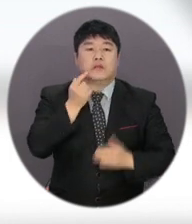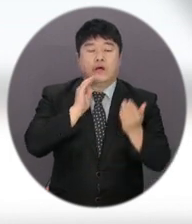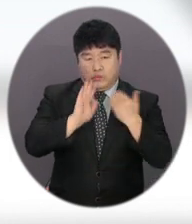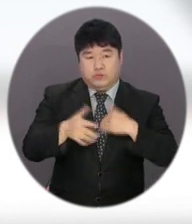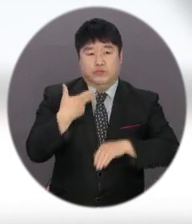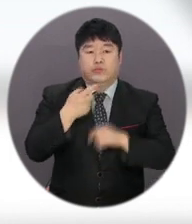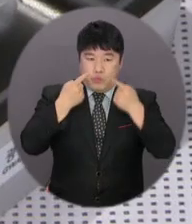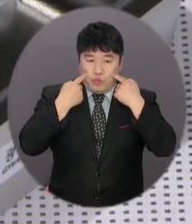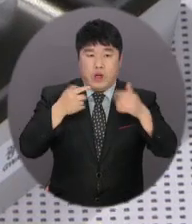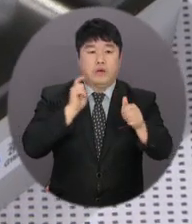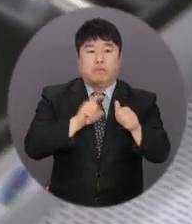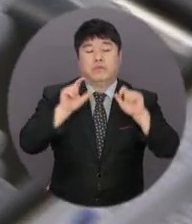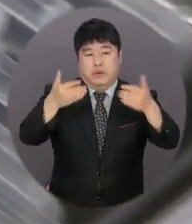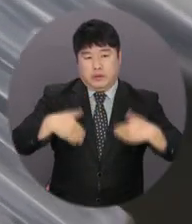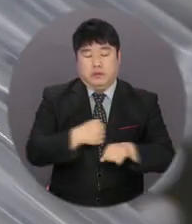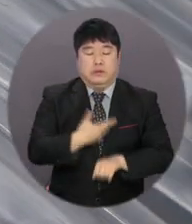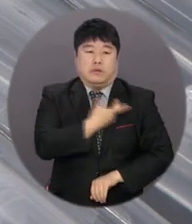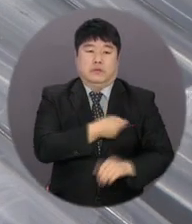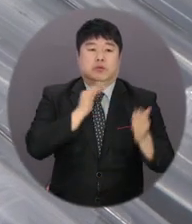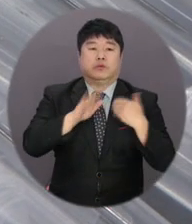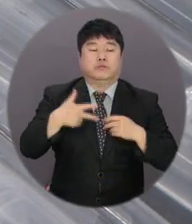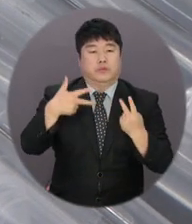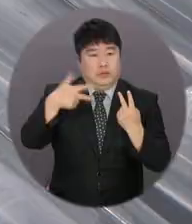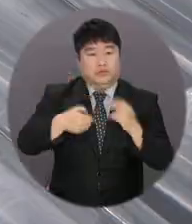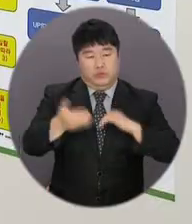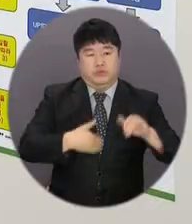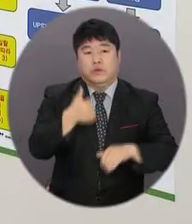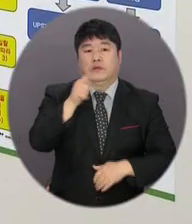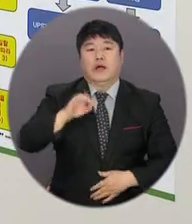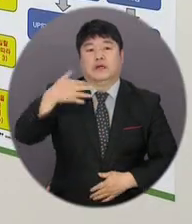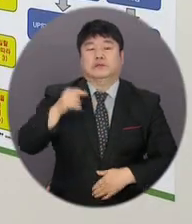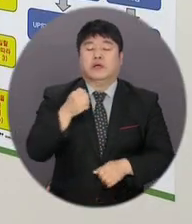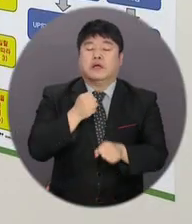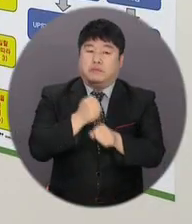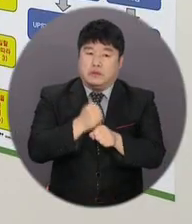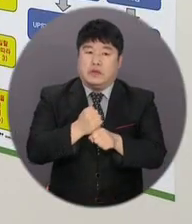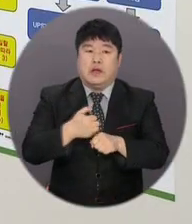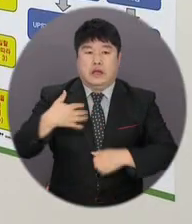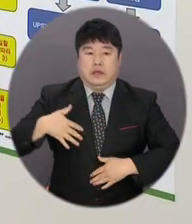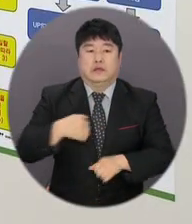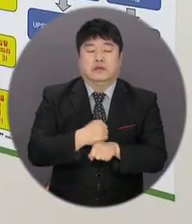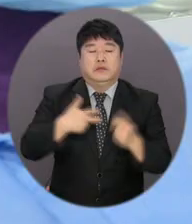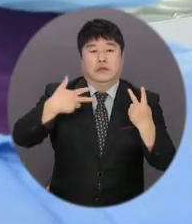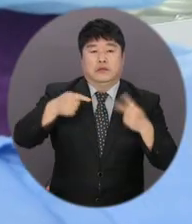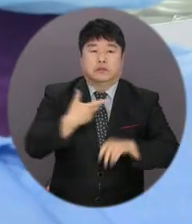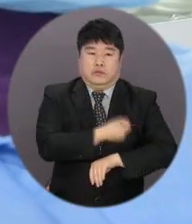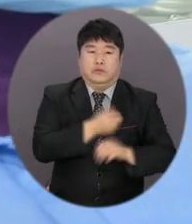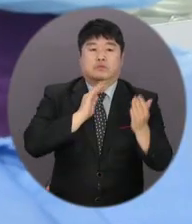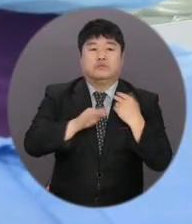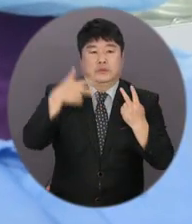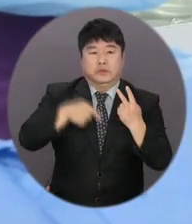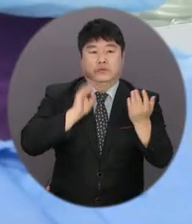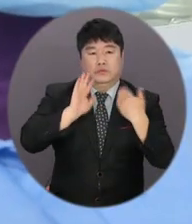판정을 받았습니다. 백신 접종 후 2주 전에는 항체가 만들어지지 않고 2차 접종까지 마친 뒤 2주가